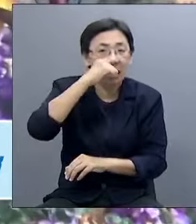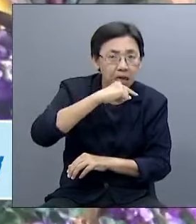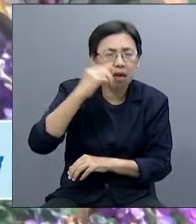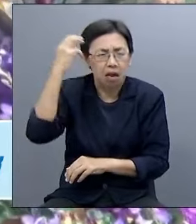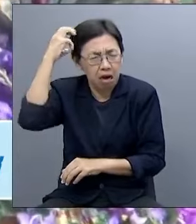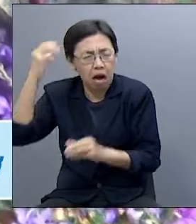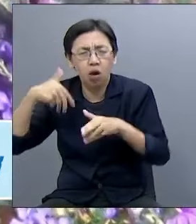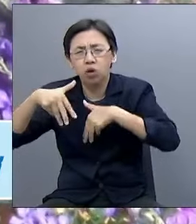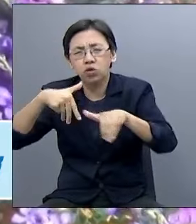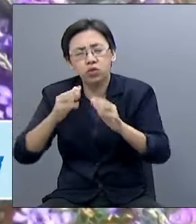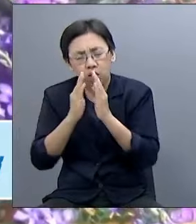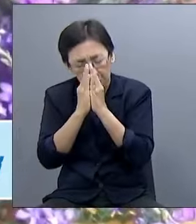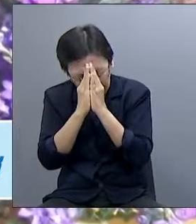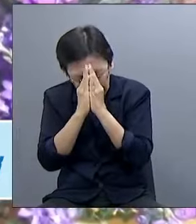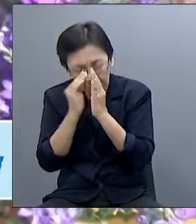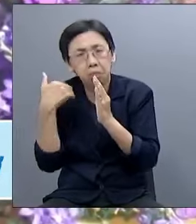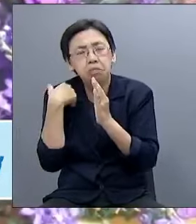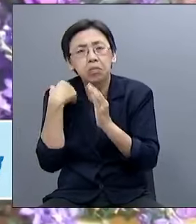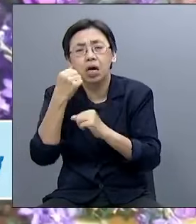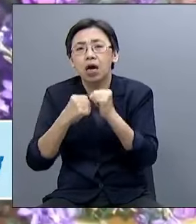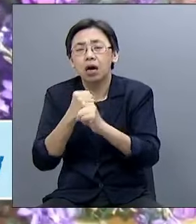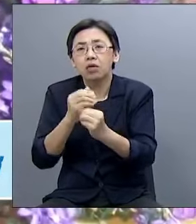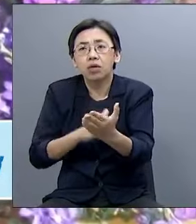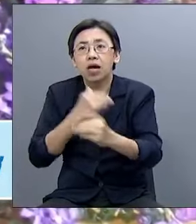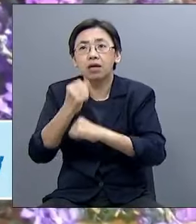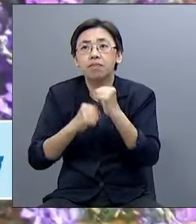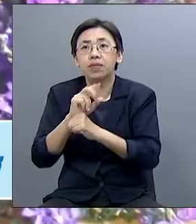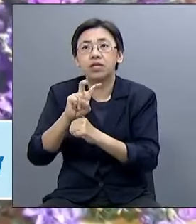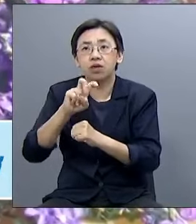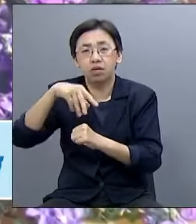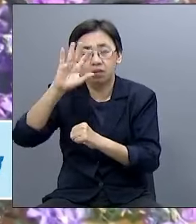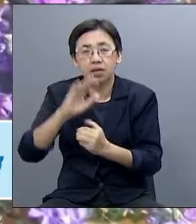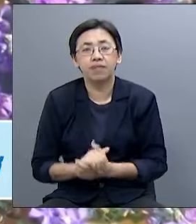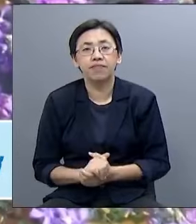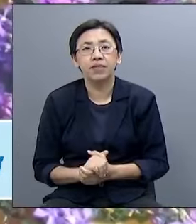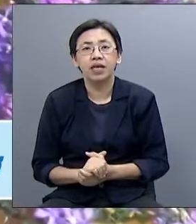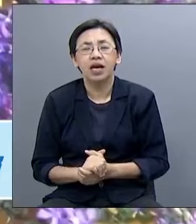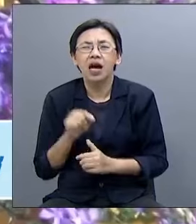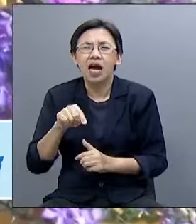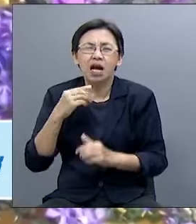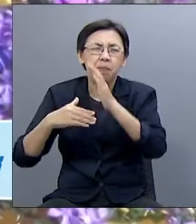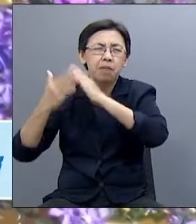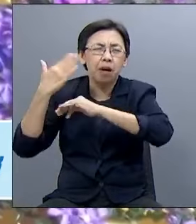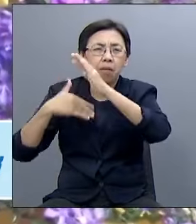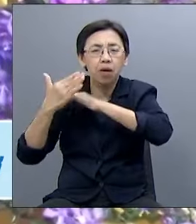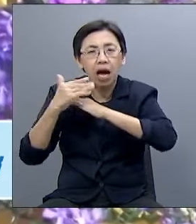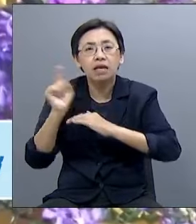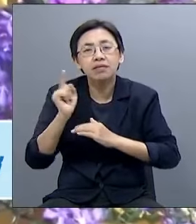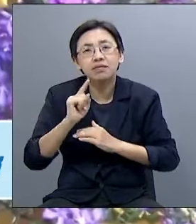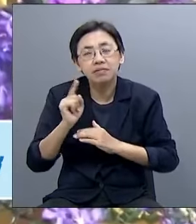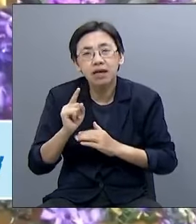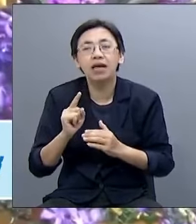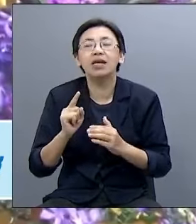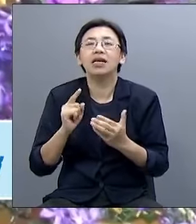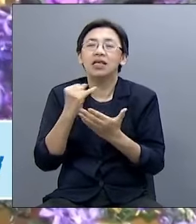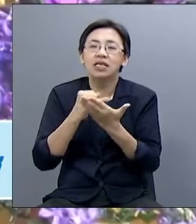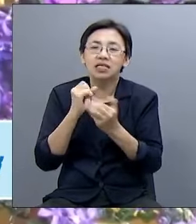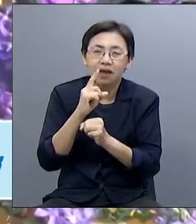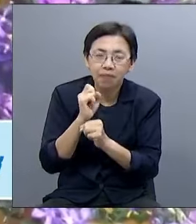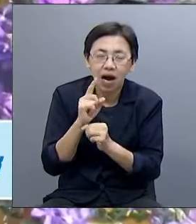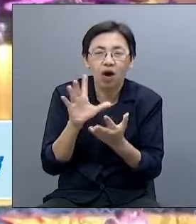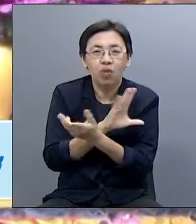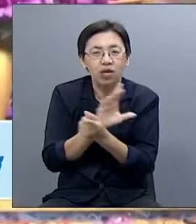ณว่ากันว่ามีอายุราวๆ200กว่าปีก่อนครับซึ่งเป็นศิลปะสมัยล้านช้างแสดงถึงสายสัมพันธ์ศิลปะวัฒนธรรมของ2ฝั่งโ